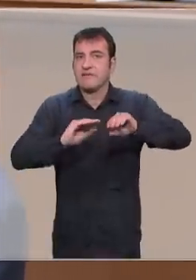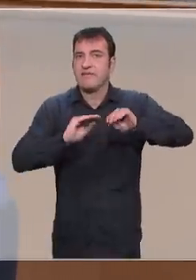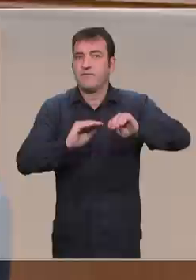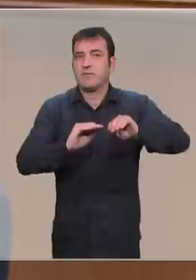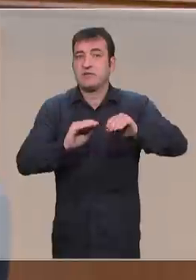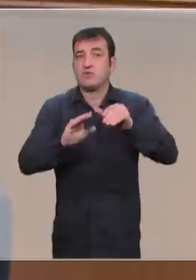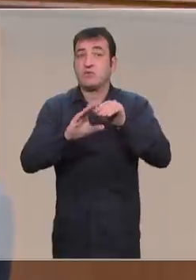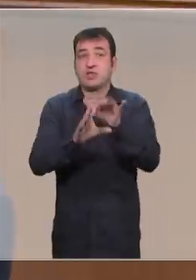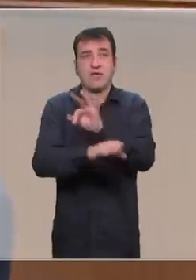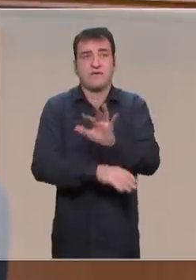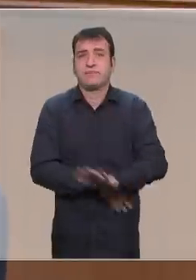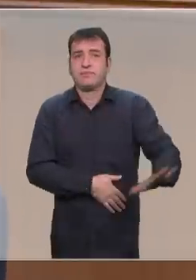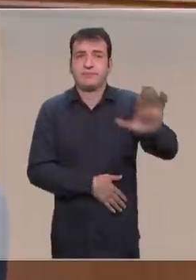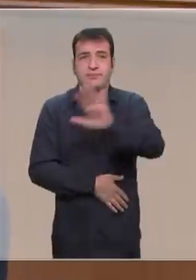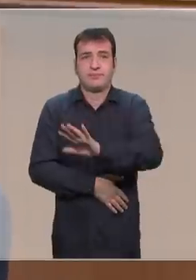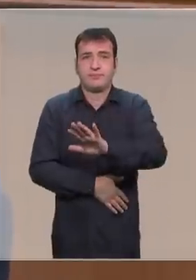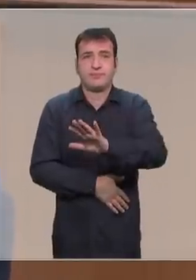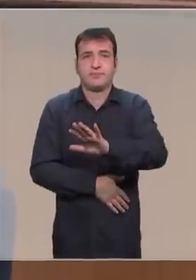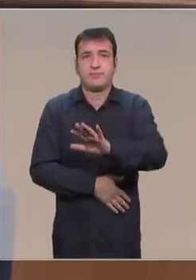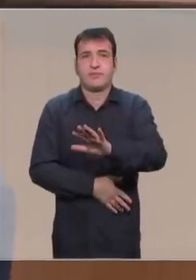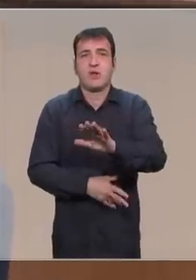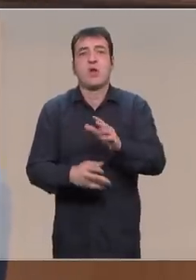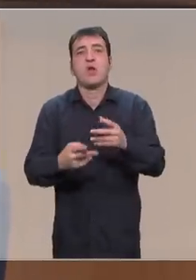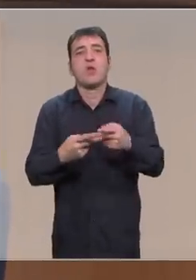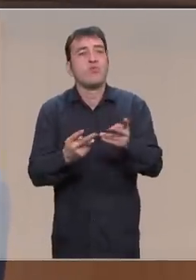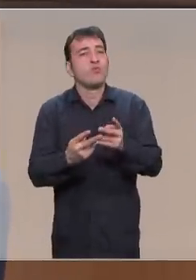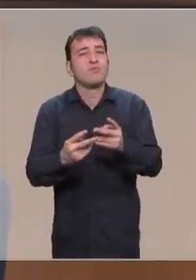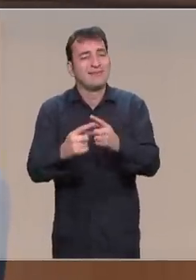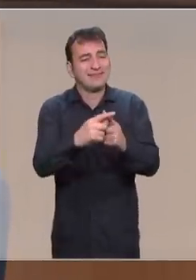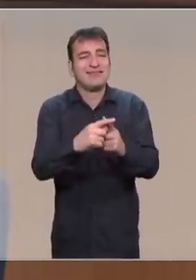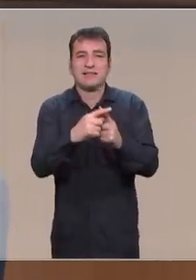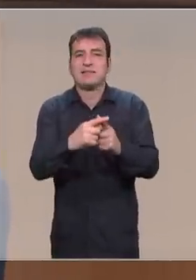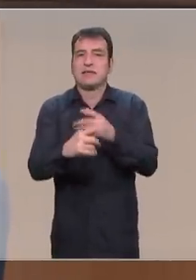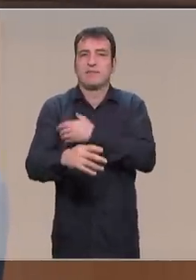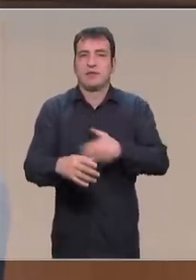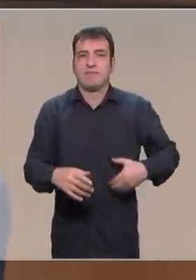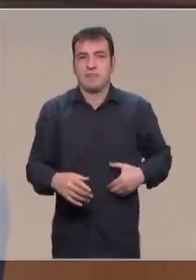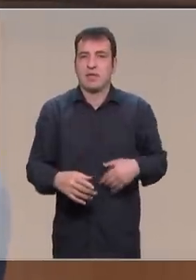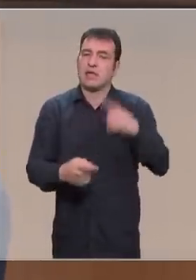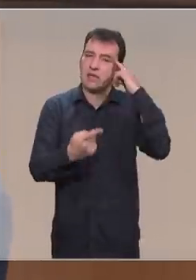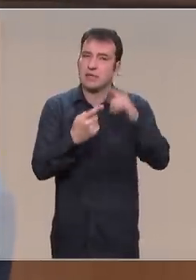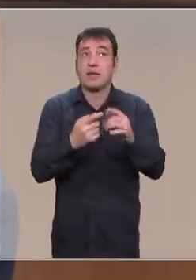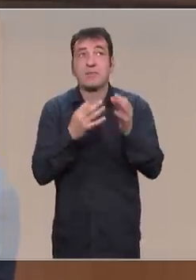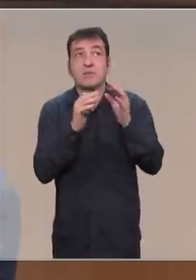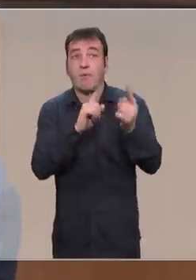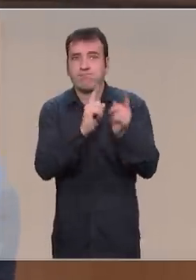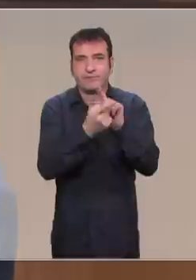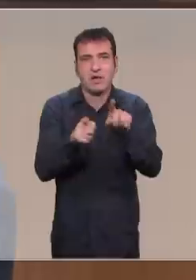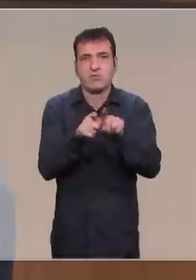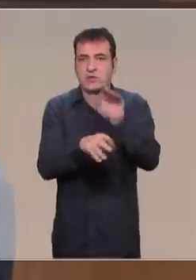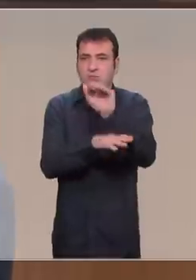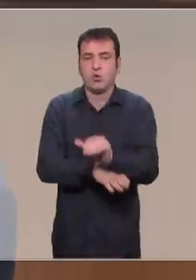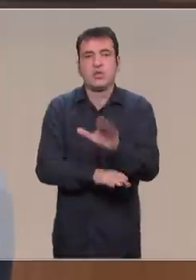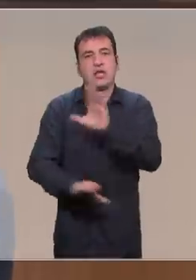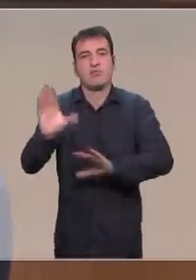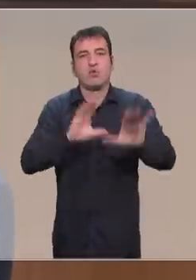partout en France, à destination de tous les maires, précisément autour de ces questions sur le dérèglement climatique et la préservation de la biodiversité.